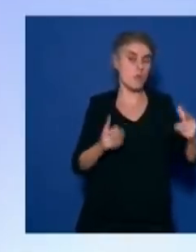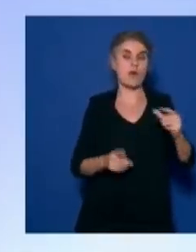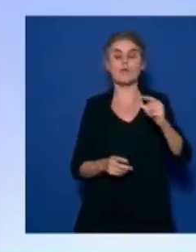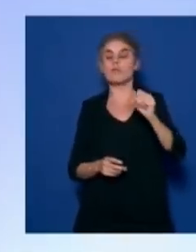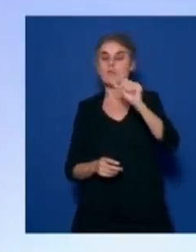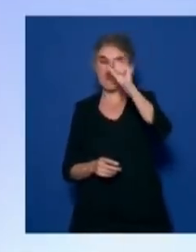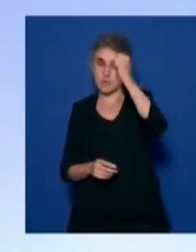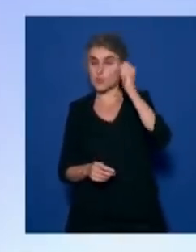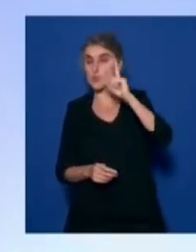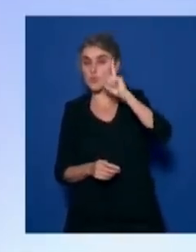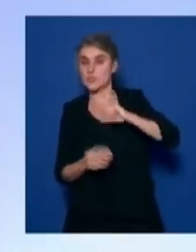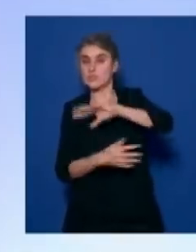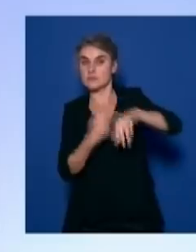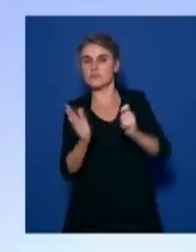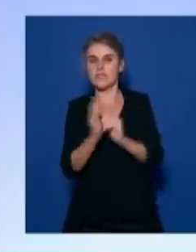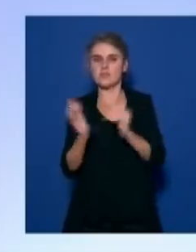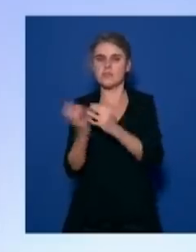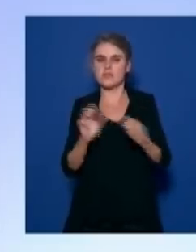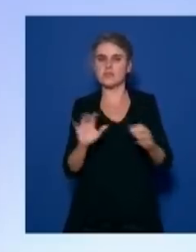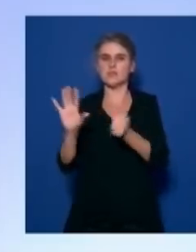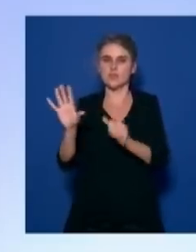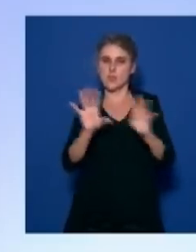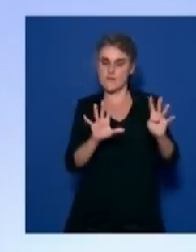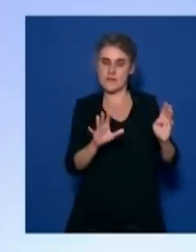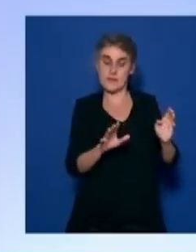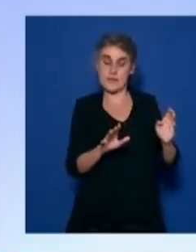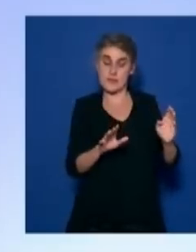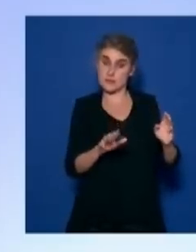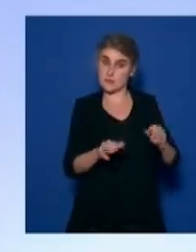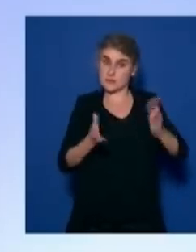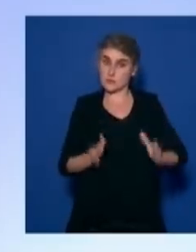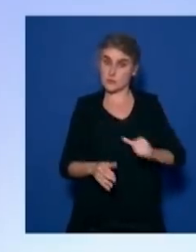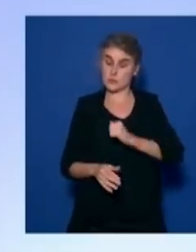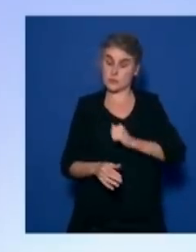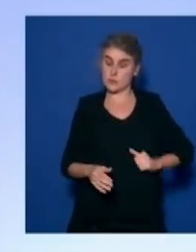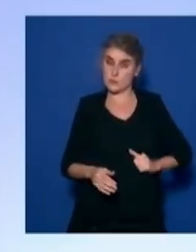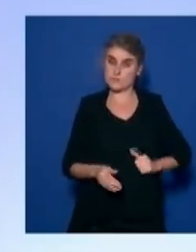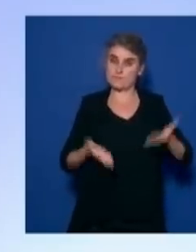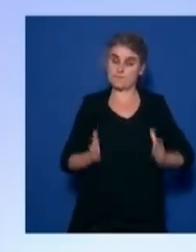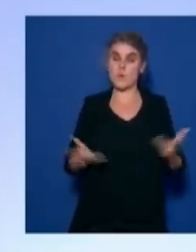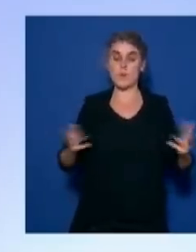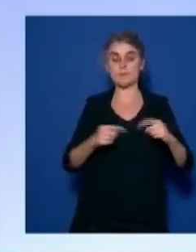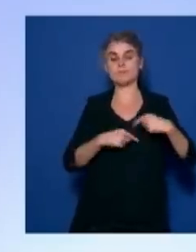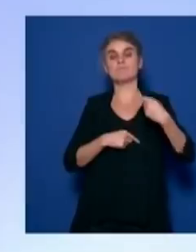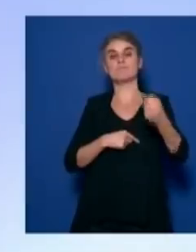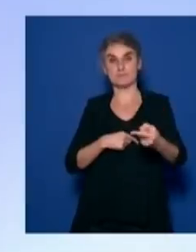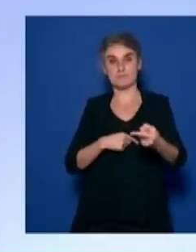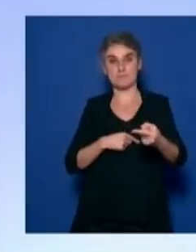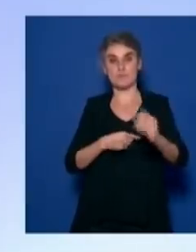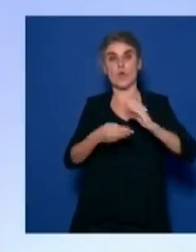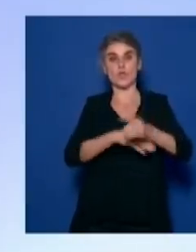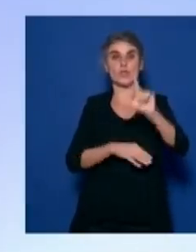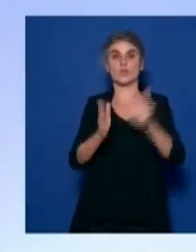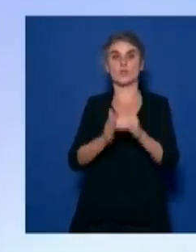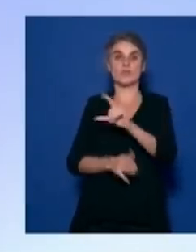en 1969 dès la rentrée 2021 l'instruction à l'école sera rendue obligatoire pour tous